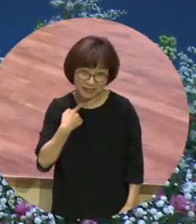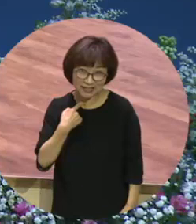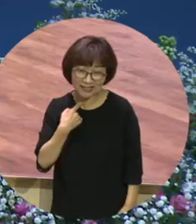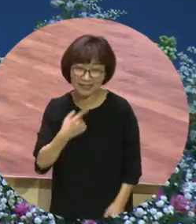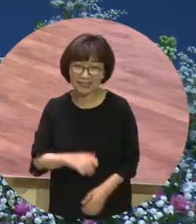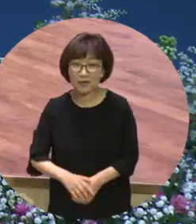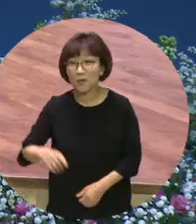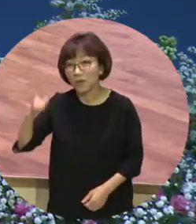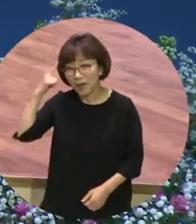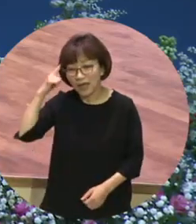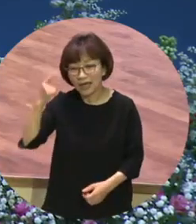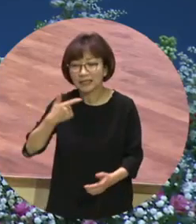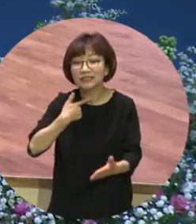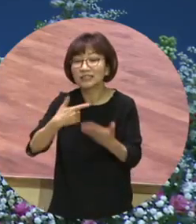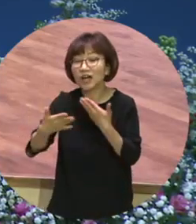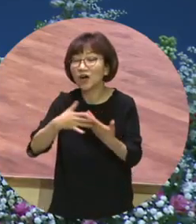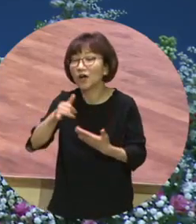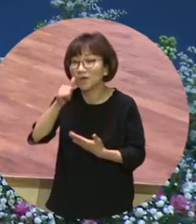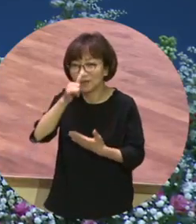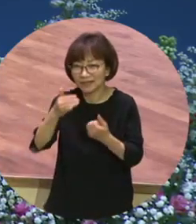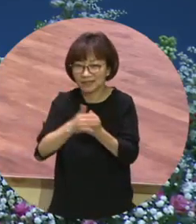말이에요.